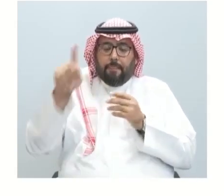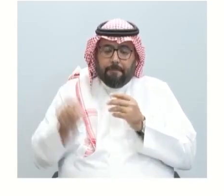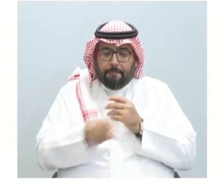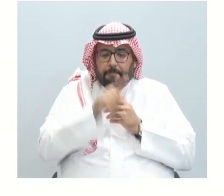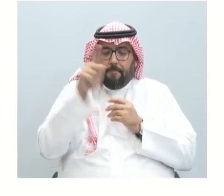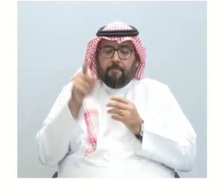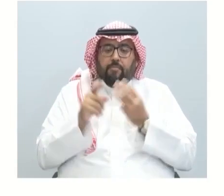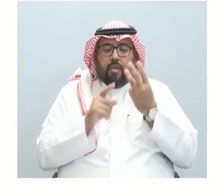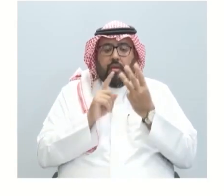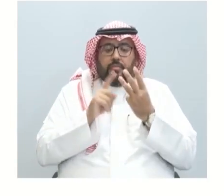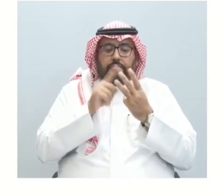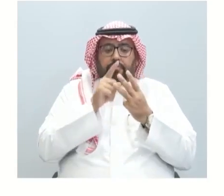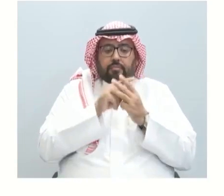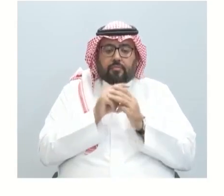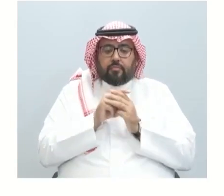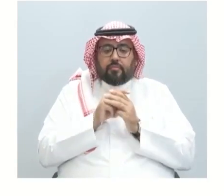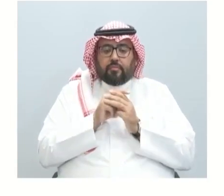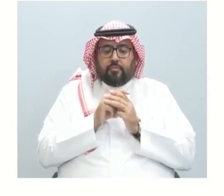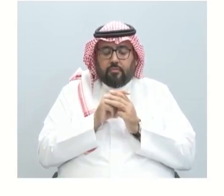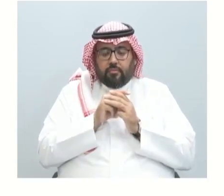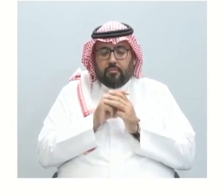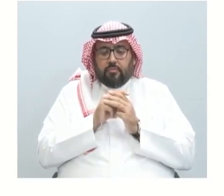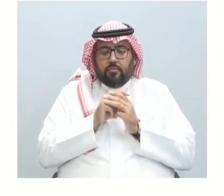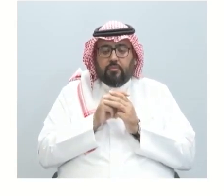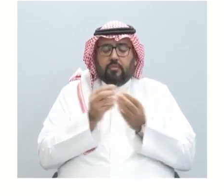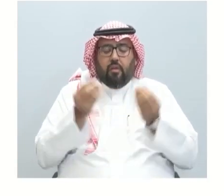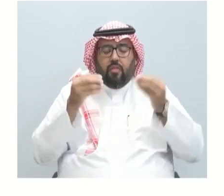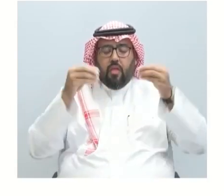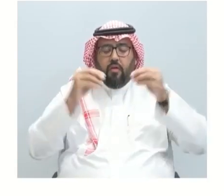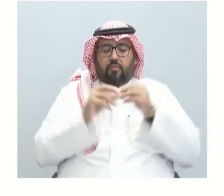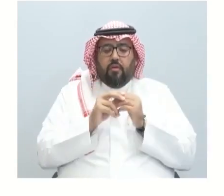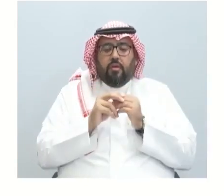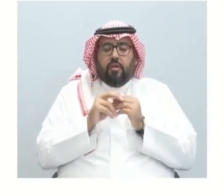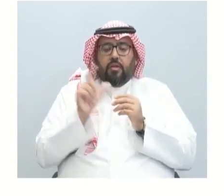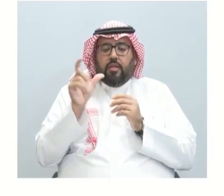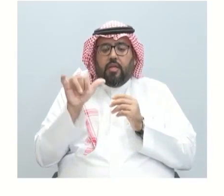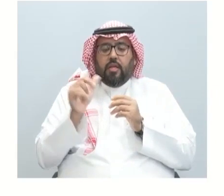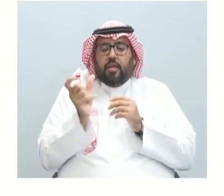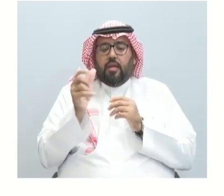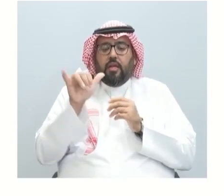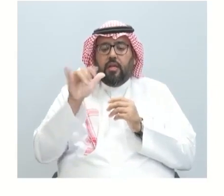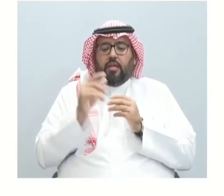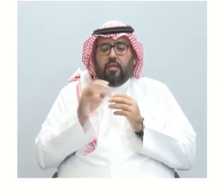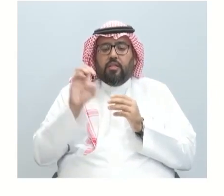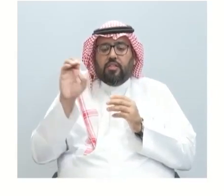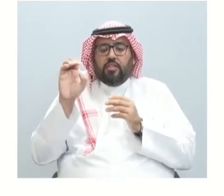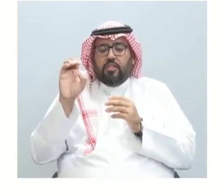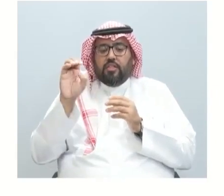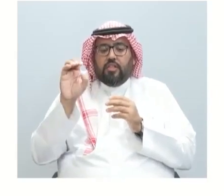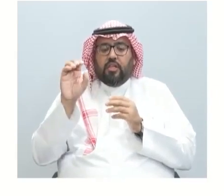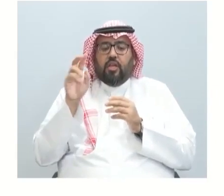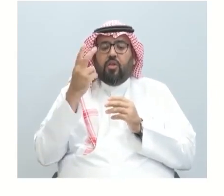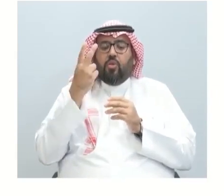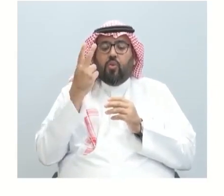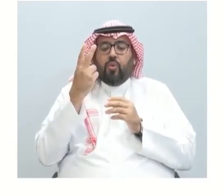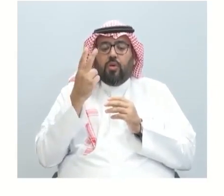مستويات وهي الجيوان والاس الذي يحدث فيه تضاعف عف هذا الدي ان اي وننتهي بالجي 2 في الجي 2 ذكرنا بان